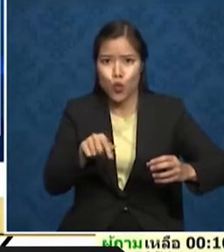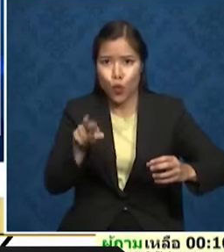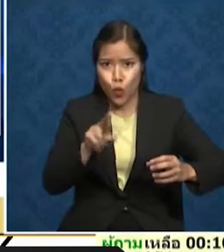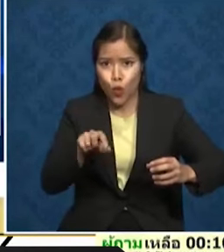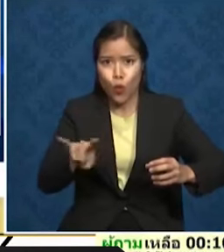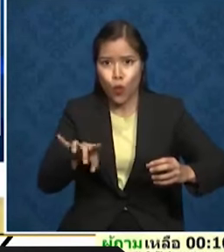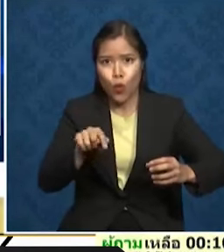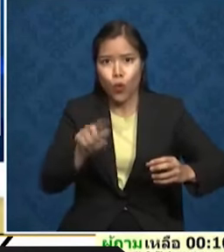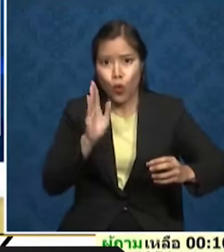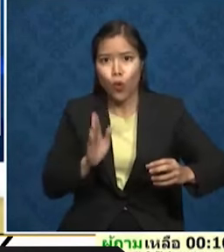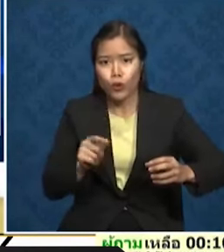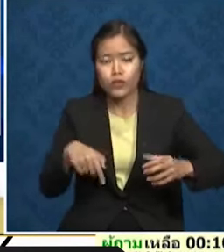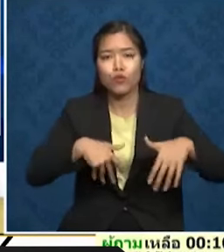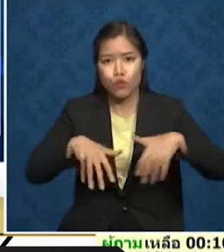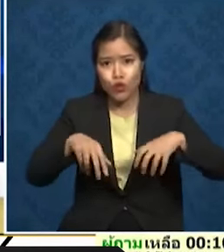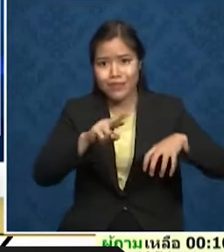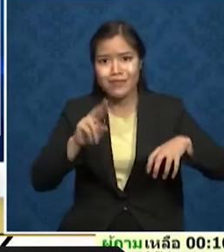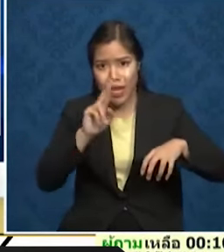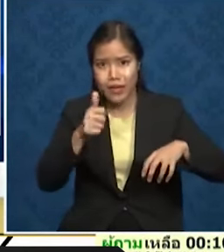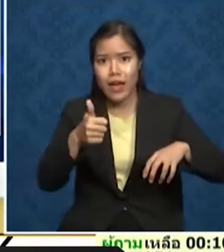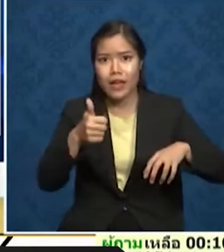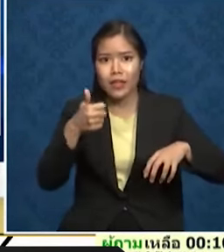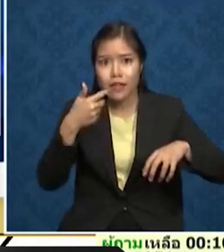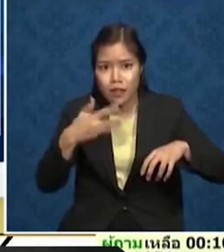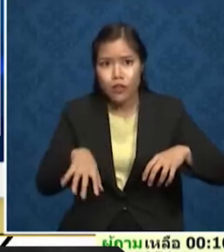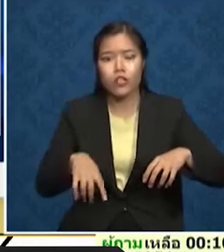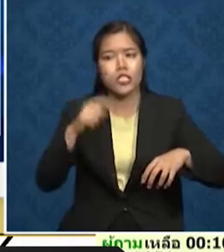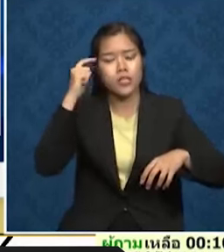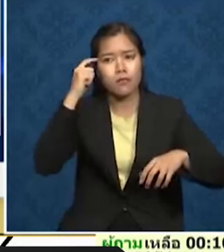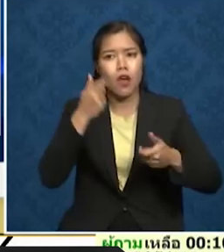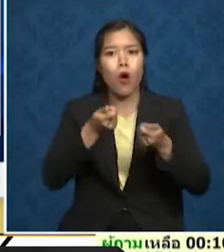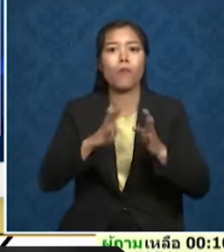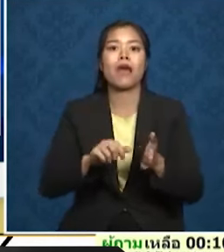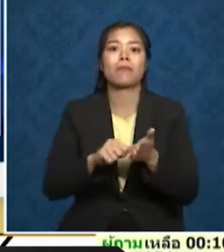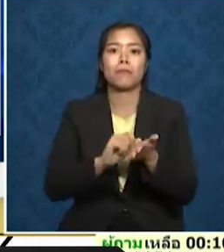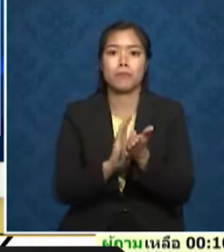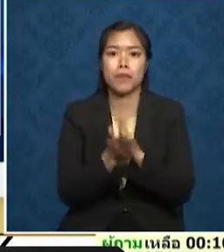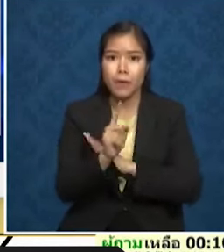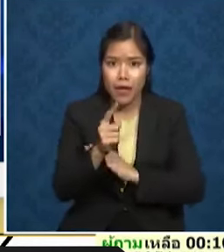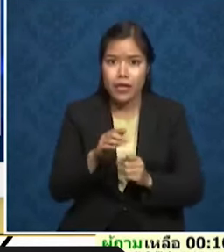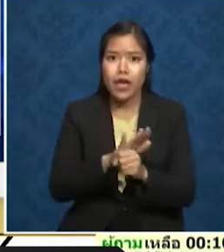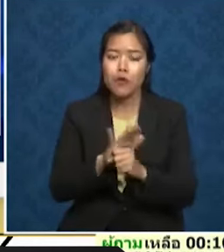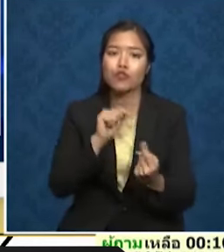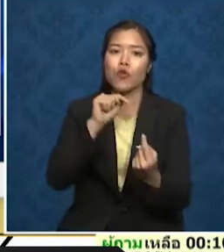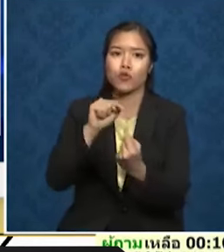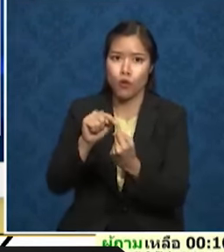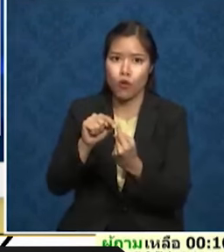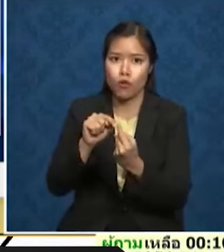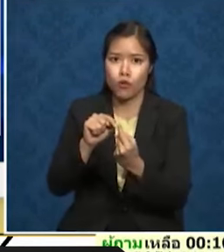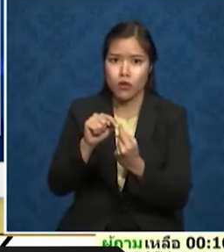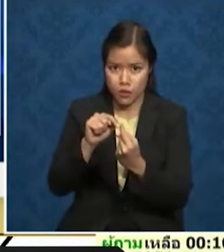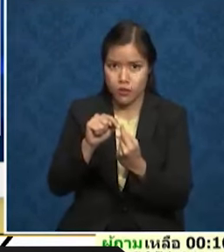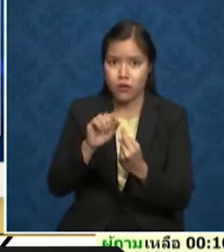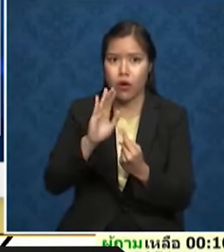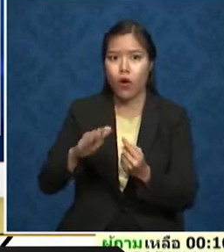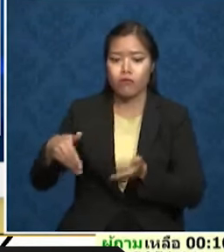จากระบบคลองชนประทานดังกล่าวจึงต้องมีการเปลี่ยนแบบนะคะแล้วก็ให้เหมาะสมกับรูปแบบของกรมชลประทาน